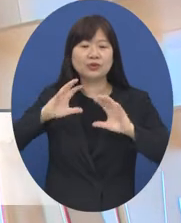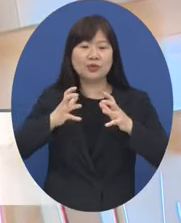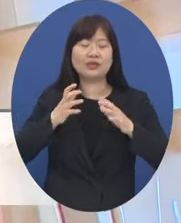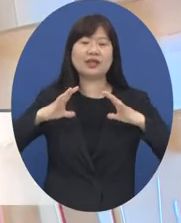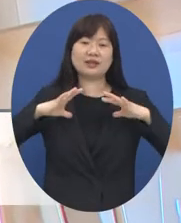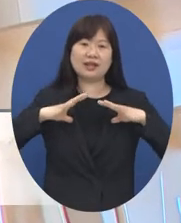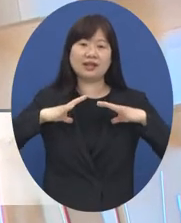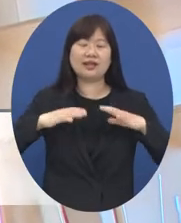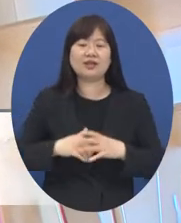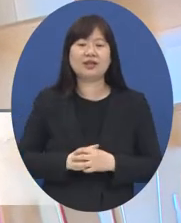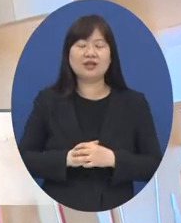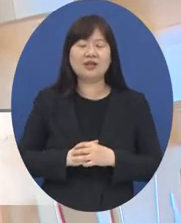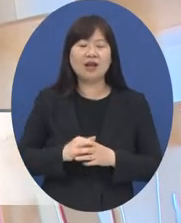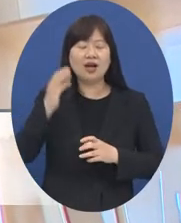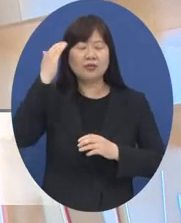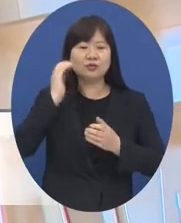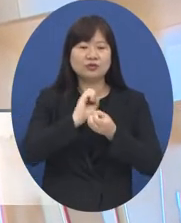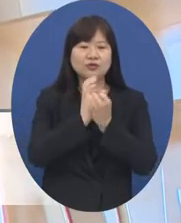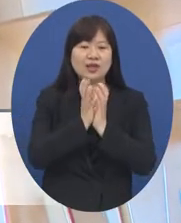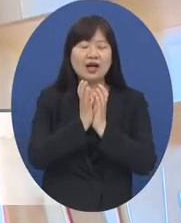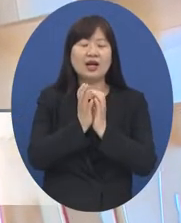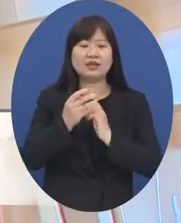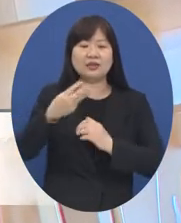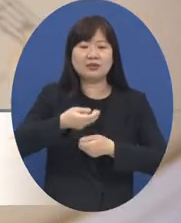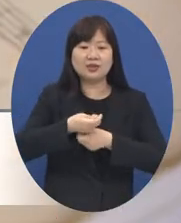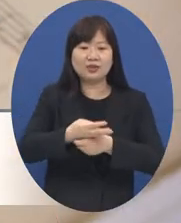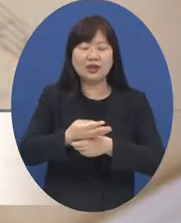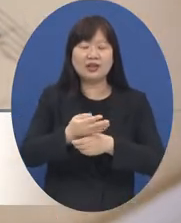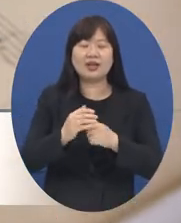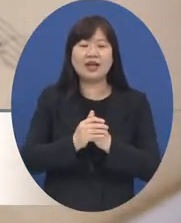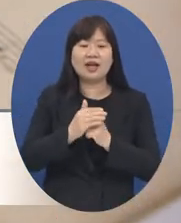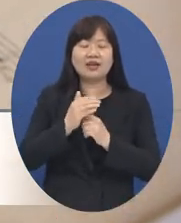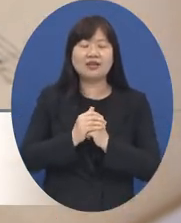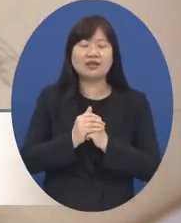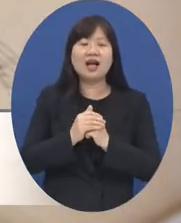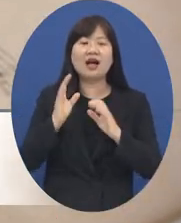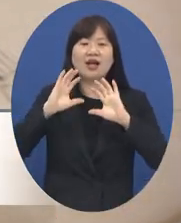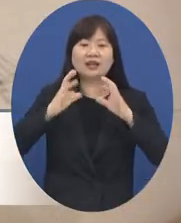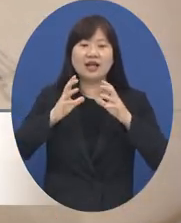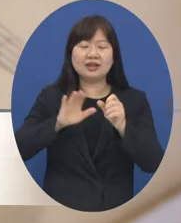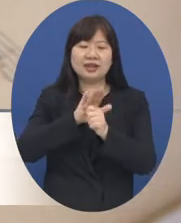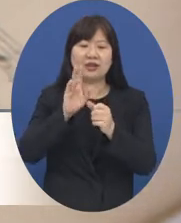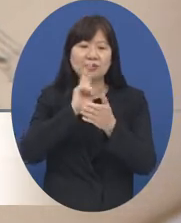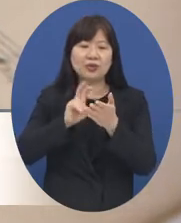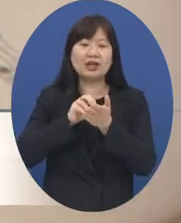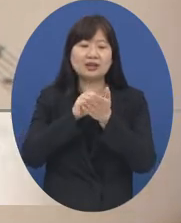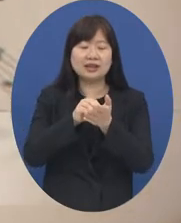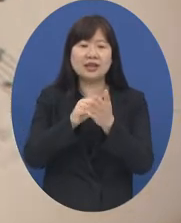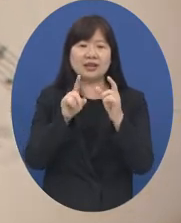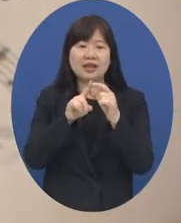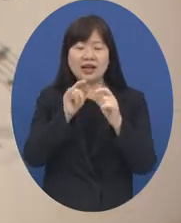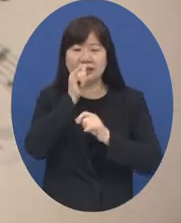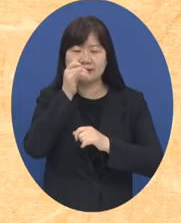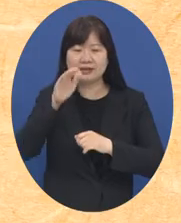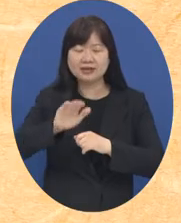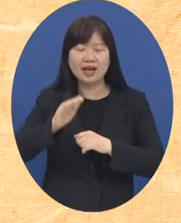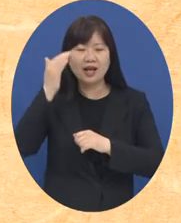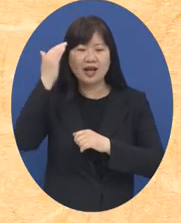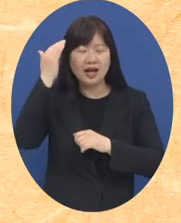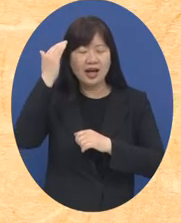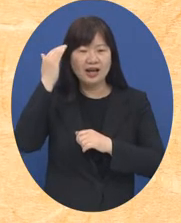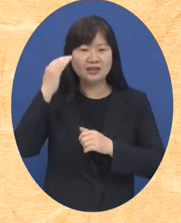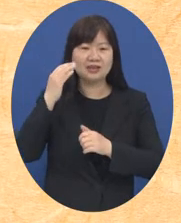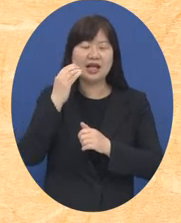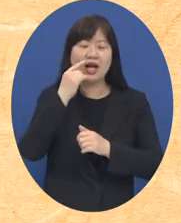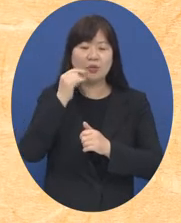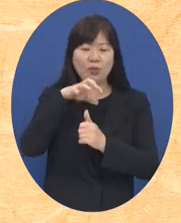자랑입니다. 무궁화, 삼천리, 금수강산 등 애국가에서 주로 사용되는 노랫말이 등장하는데 항일 독립운동사에서